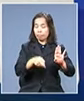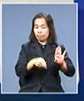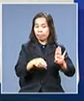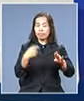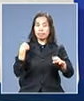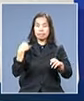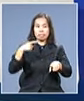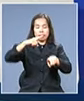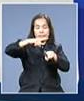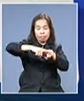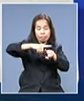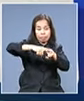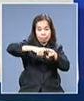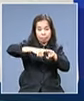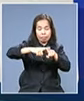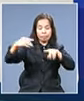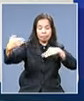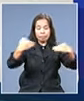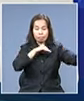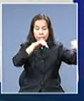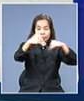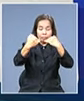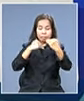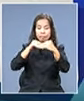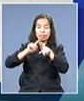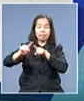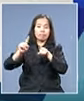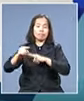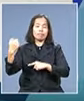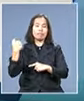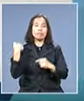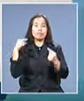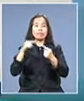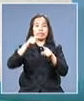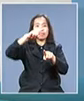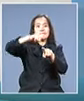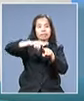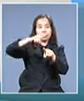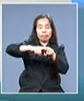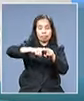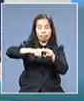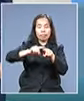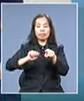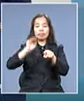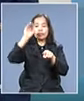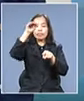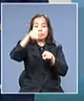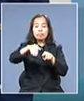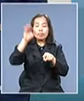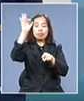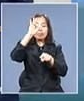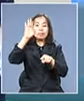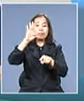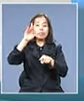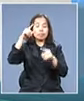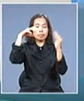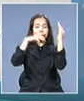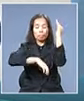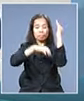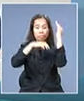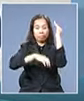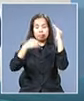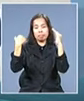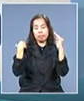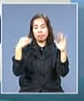นกรุงเกษมกับตัวของถนนนครสวรรค์นะครับจากแยกเทวกรรมครับมุ่งหน้ามาทางแยกมัขวานนะครับฝั่งติดคลองเท่านั้นนะครับที่